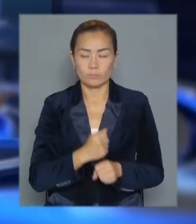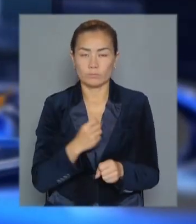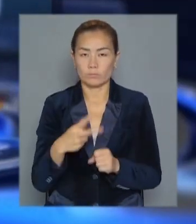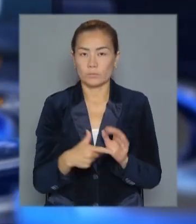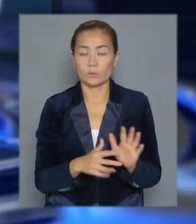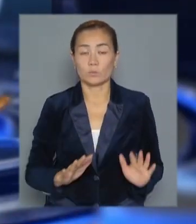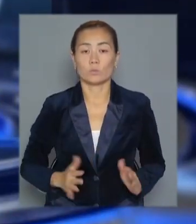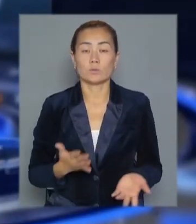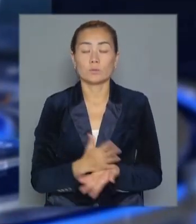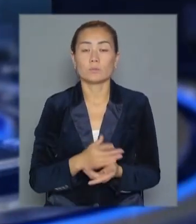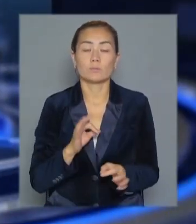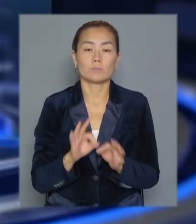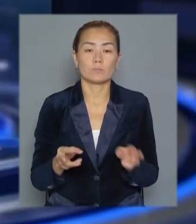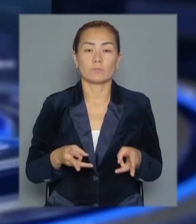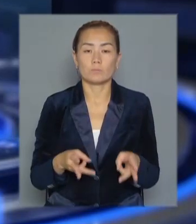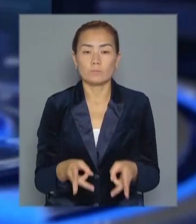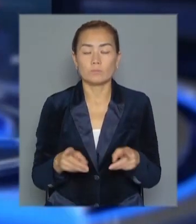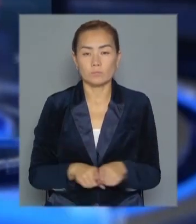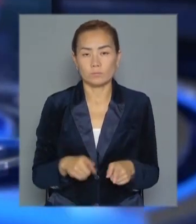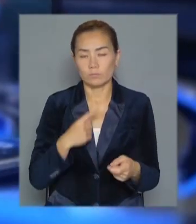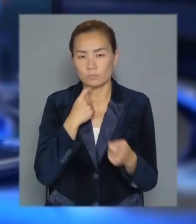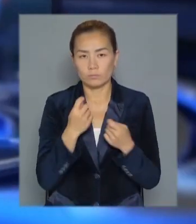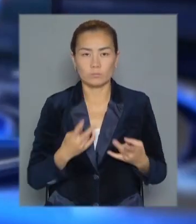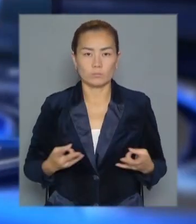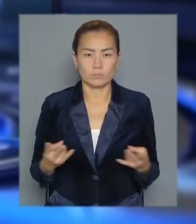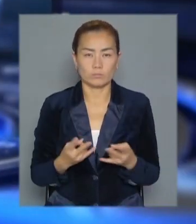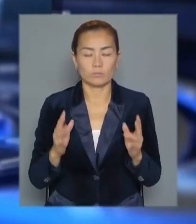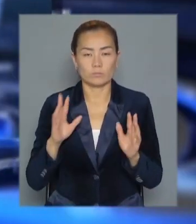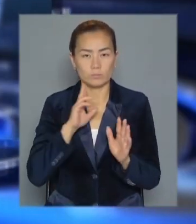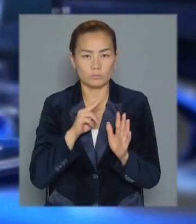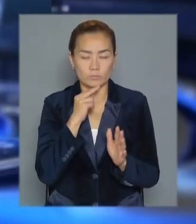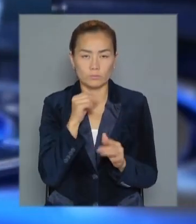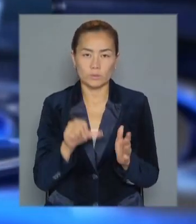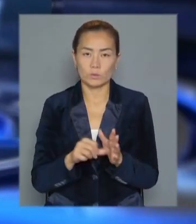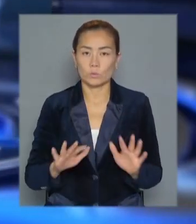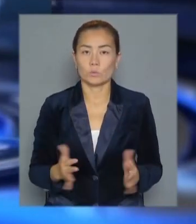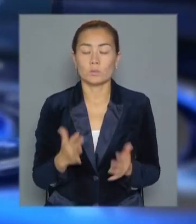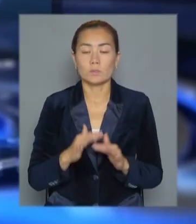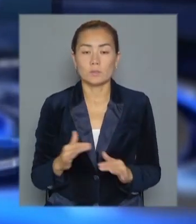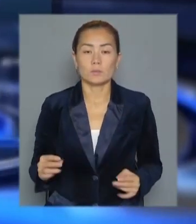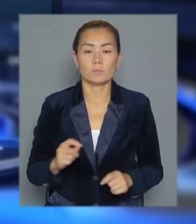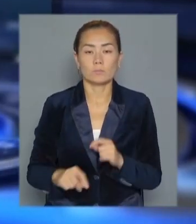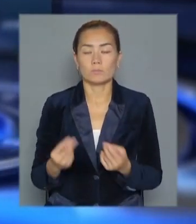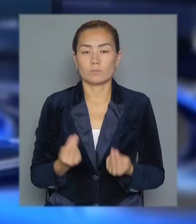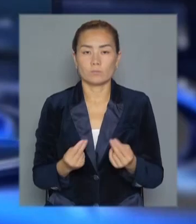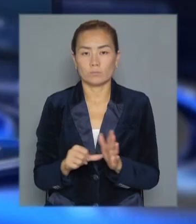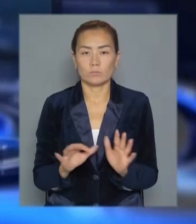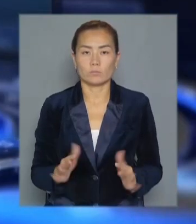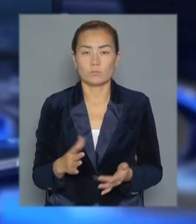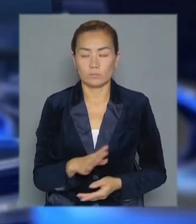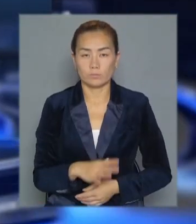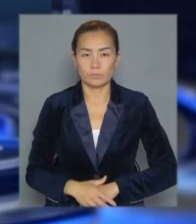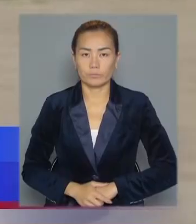– 37 жағдай, пештерді пайдалану кезінде өрт қауіпсіздігі ережелерін бұзу – 6 жағдай, балалардың отпен ойнауынан – 6